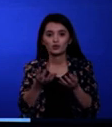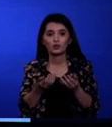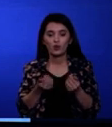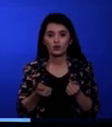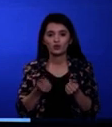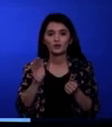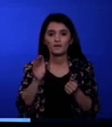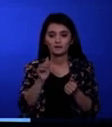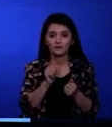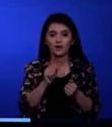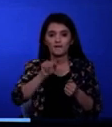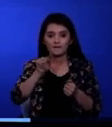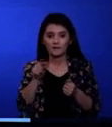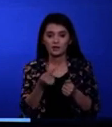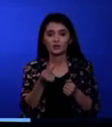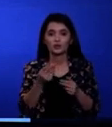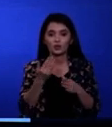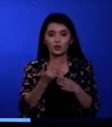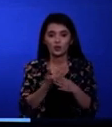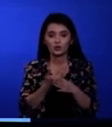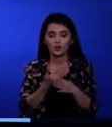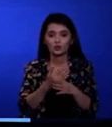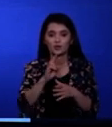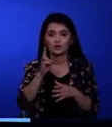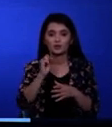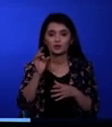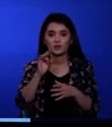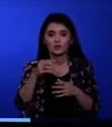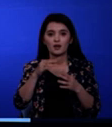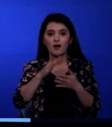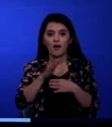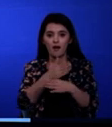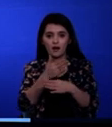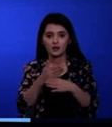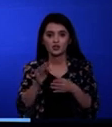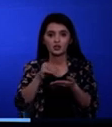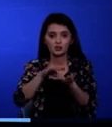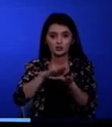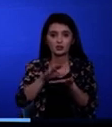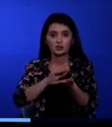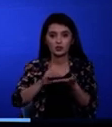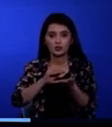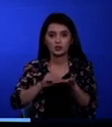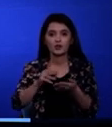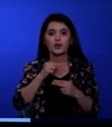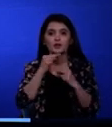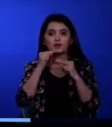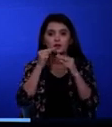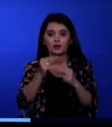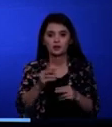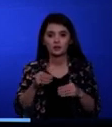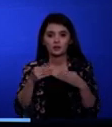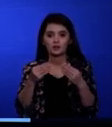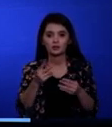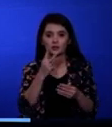olinadi va virgul yordamida kasr qismidan ajratib yoziladi. Diqqat bilan e'tibor